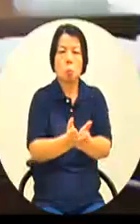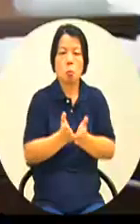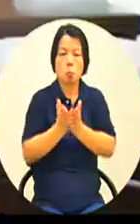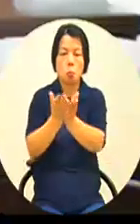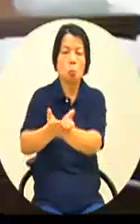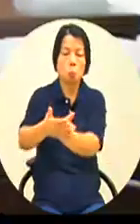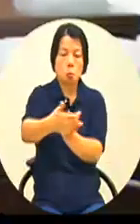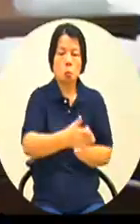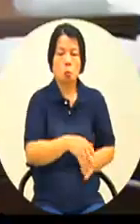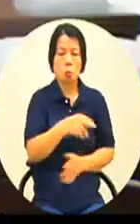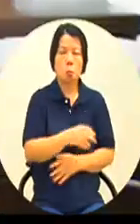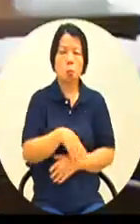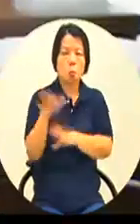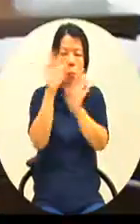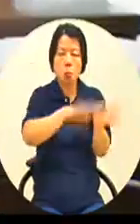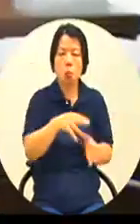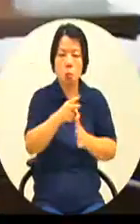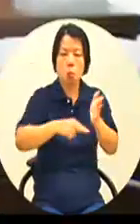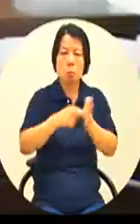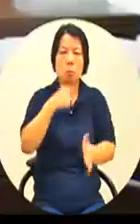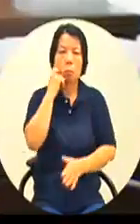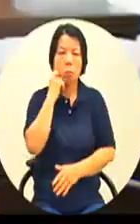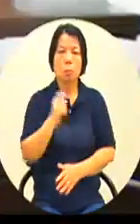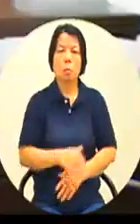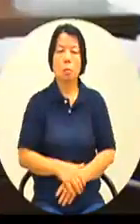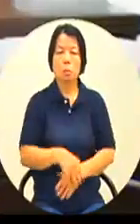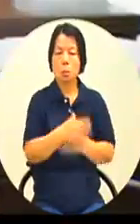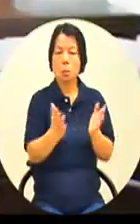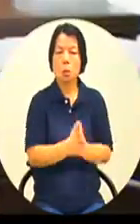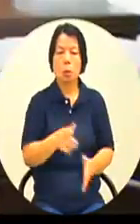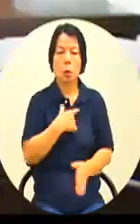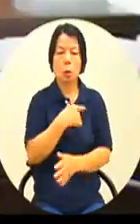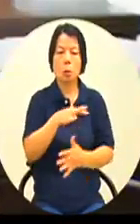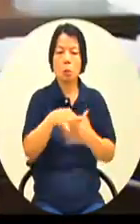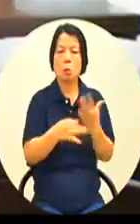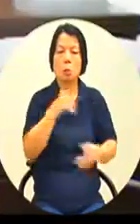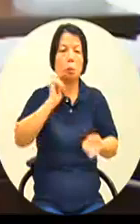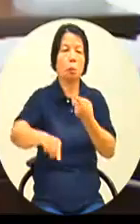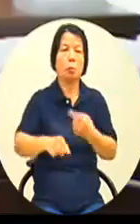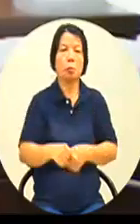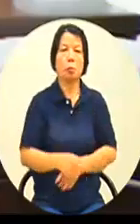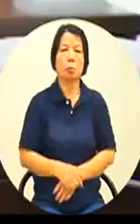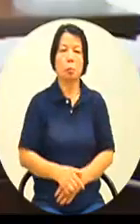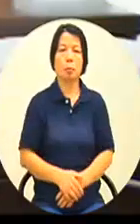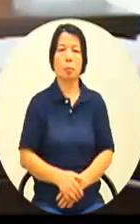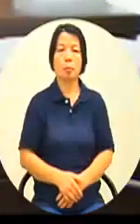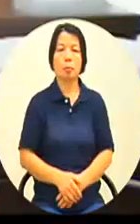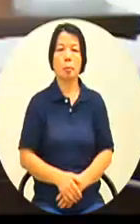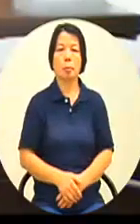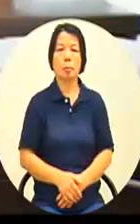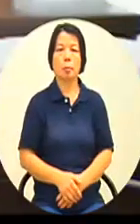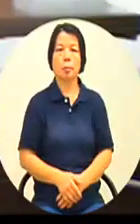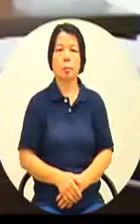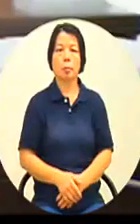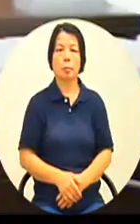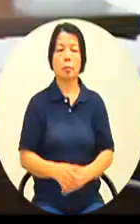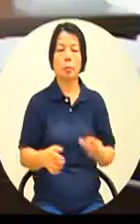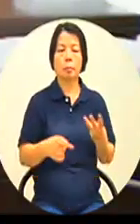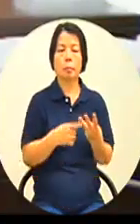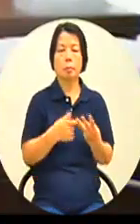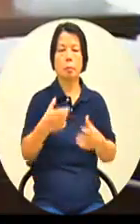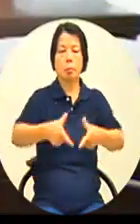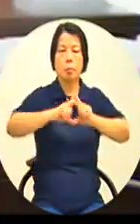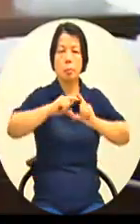状况，没有办法说明，你也没有资格在这个岗位服务，对不对？好，来，局长，你答复我这三项问题。